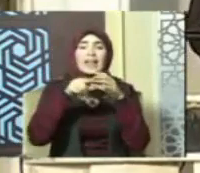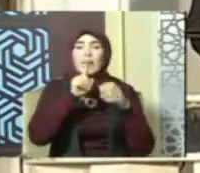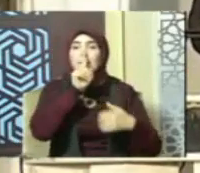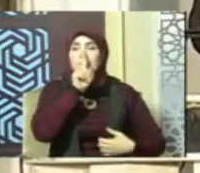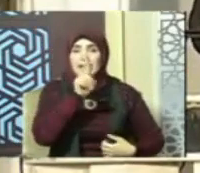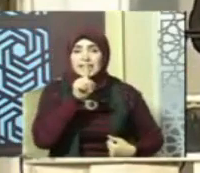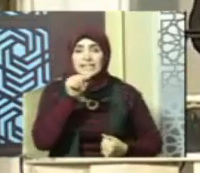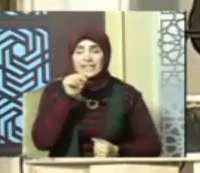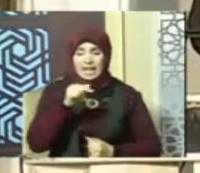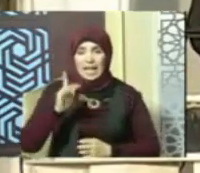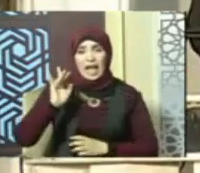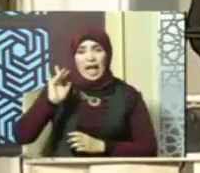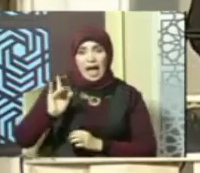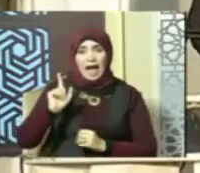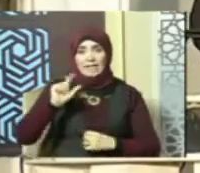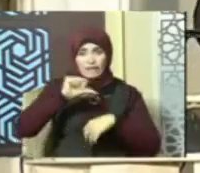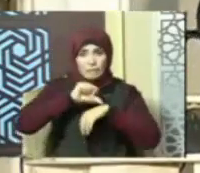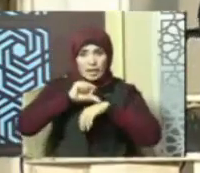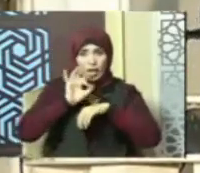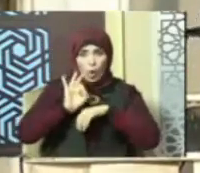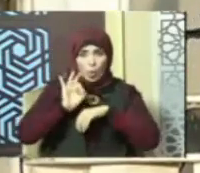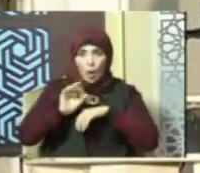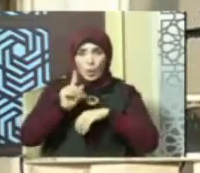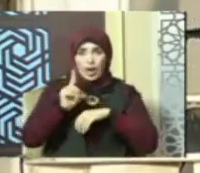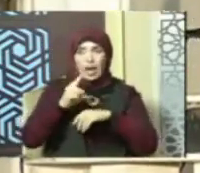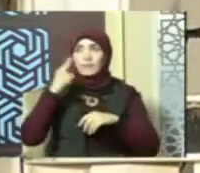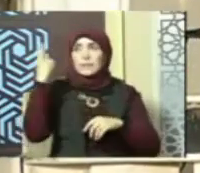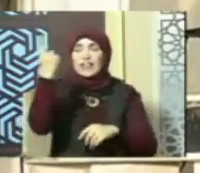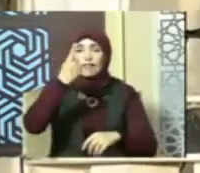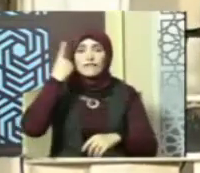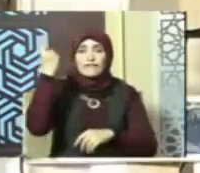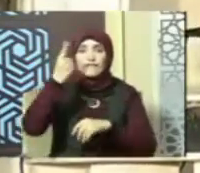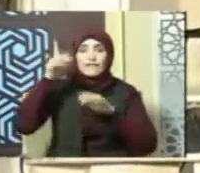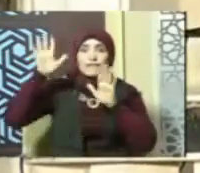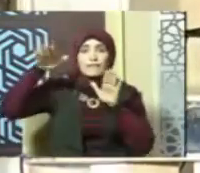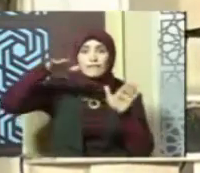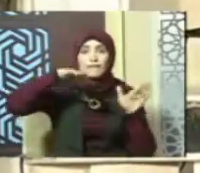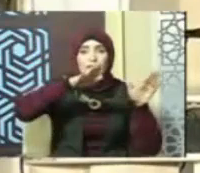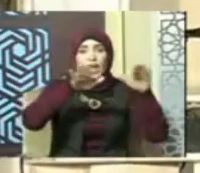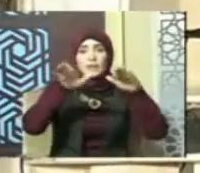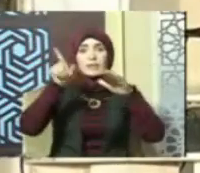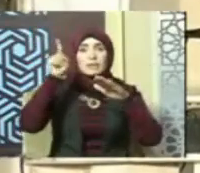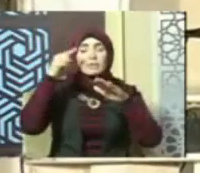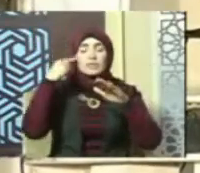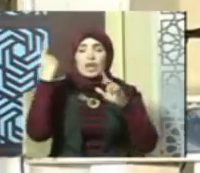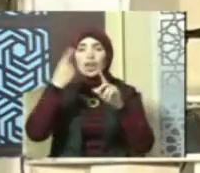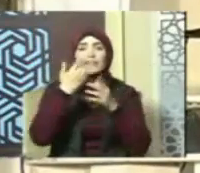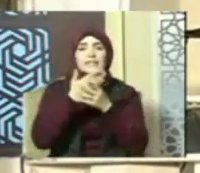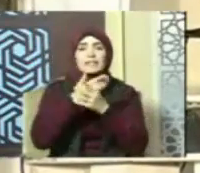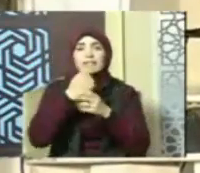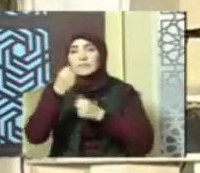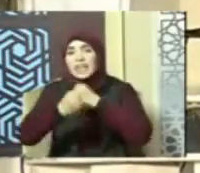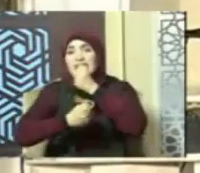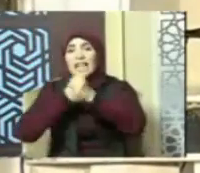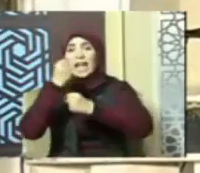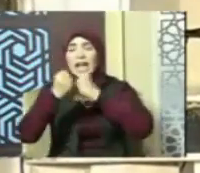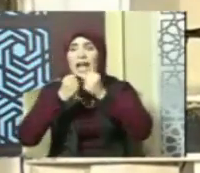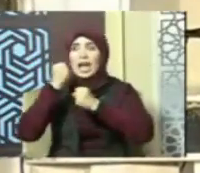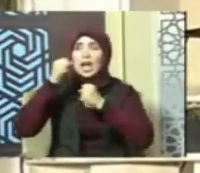لكنها لا تجلس في أماكنها. الطير تأخذ بالأسباب، تسعى